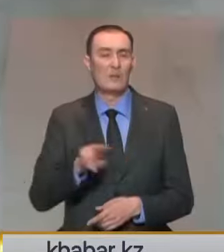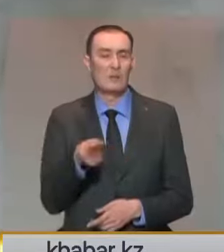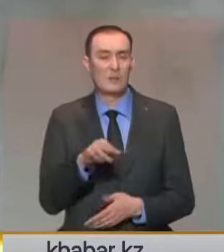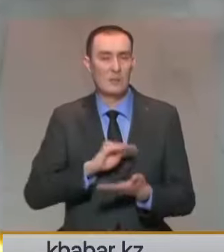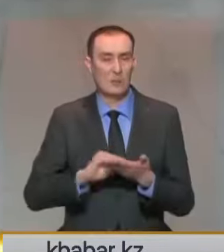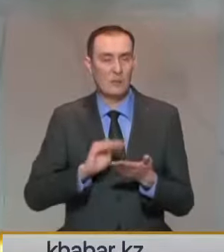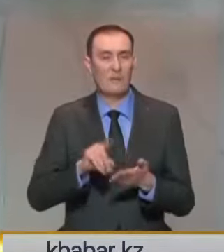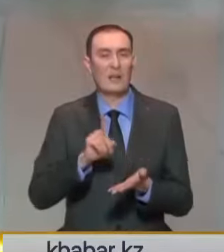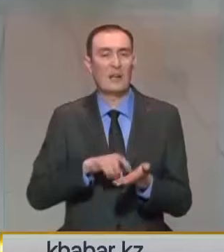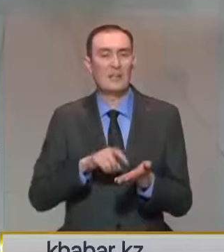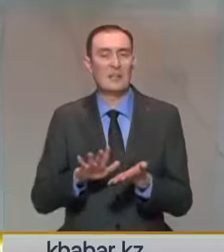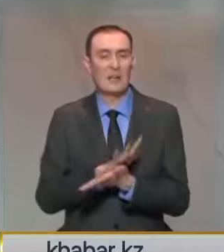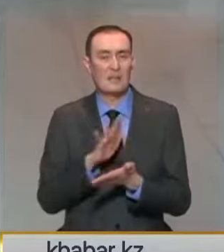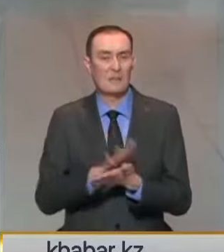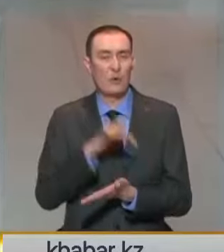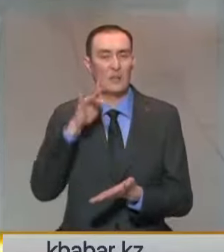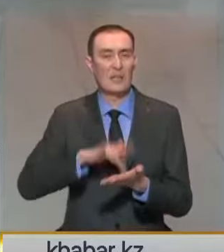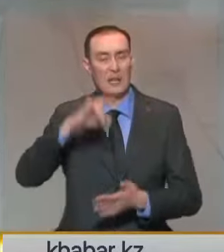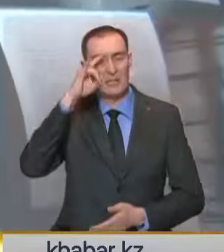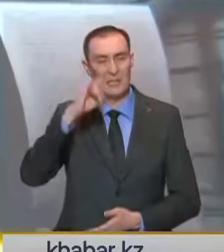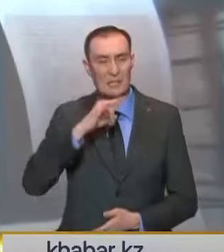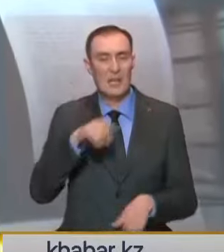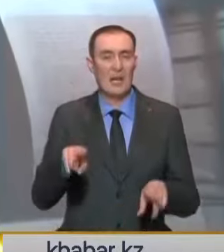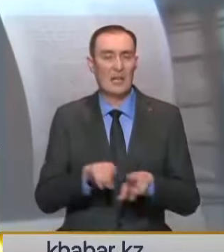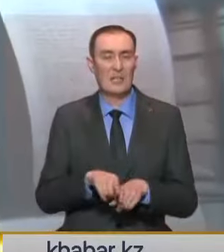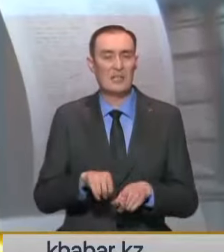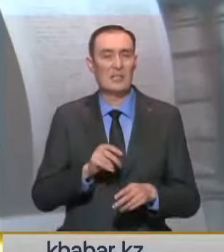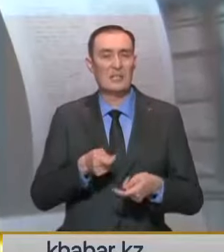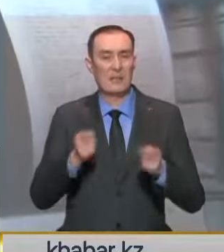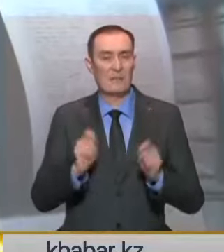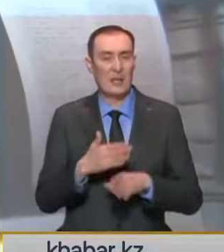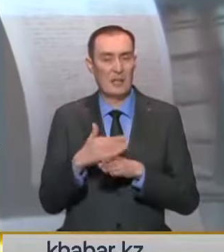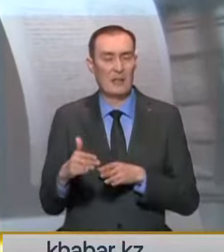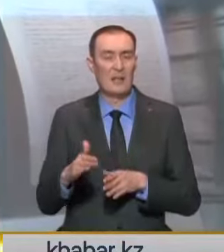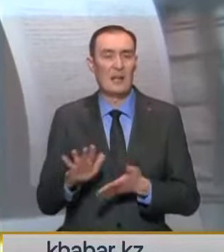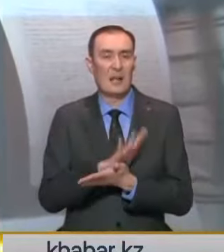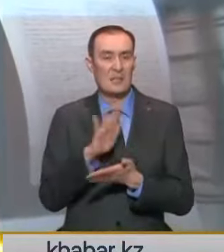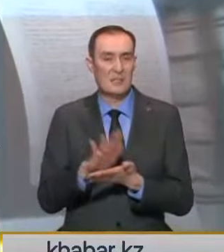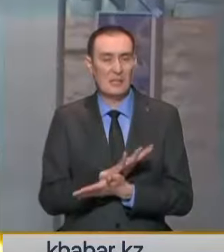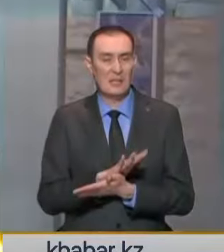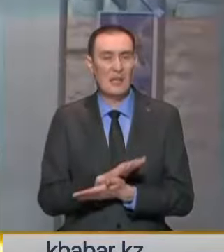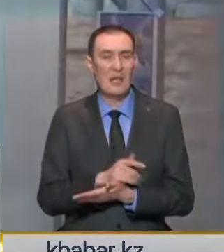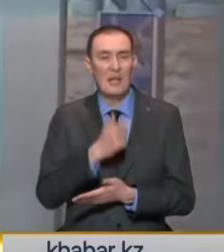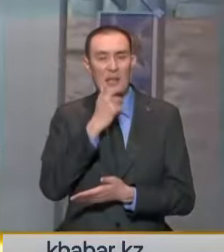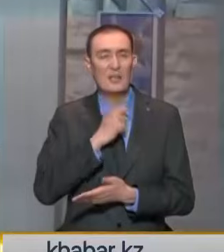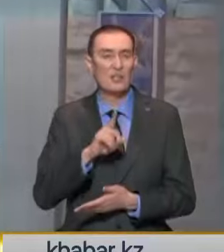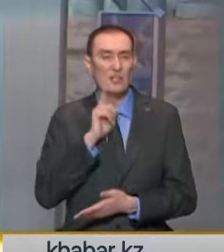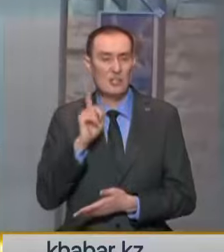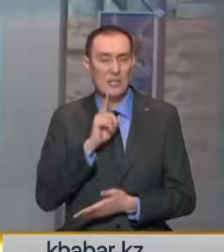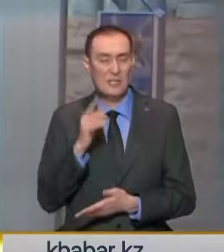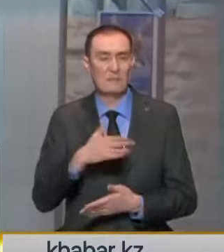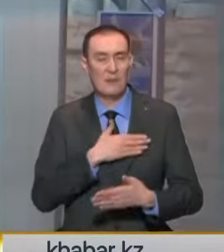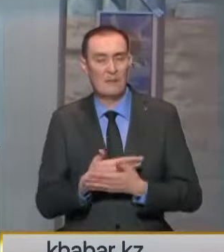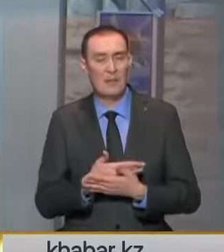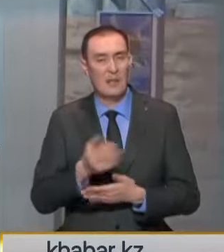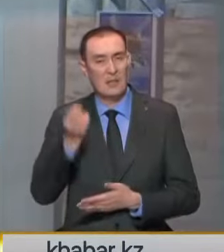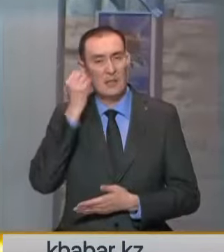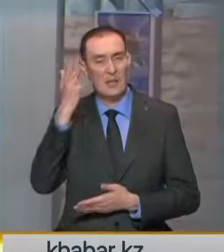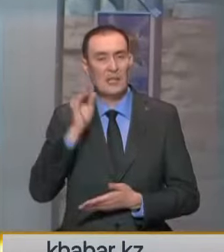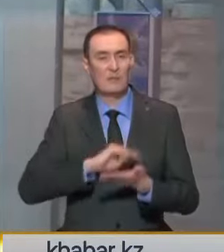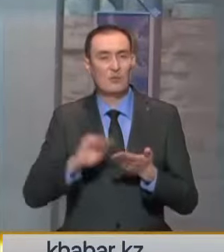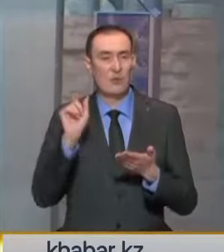сотрудником карагандинской газеты «Орталык Казахстан», а также заведовал отделом в редакции газеты «Лениншил ЖАС», где проявил себя